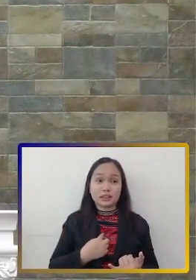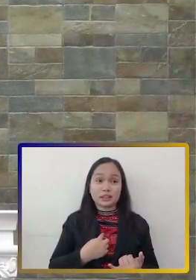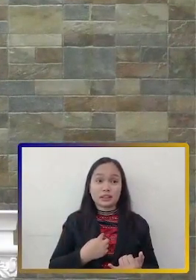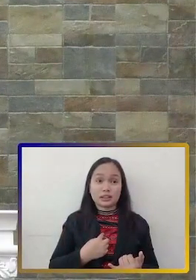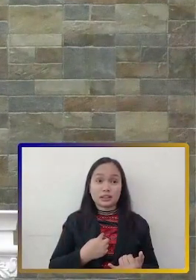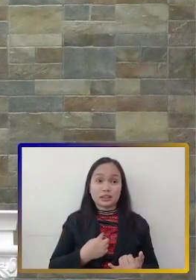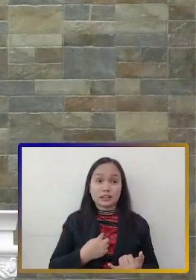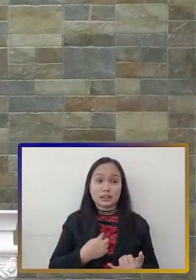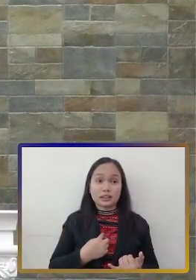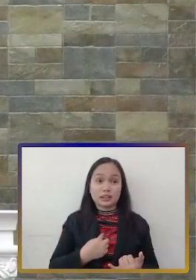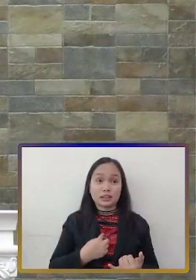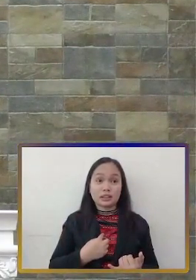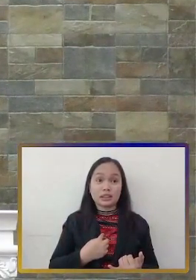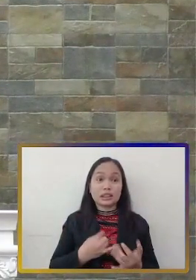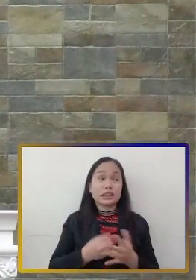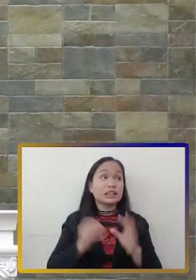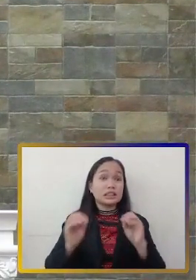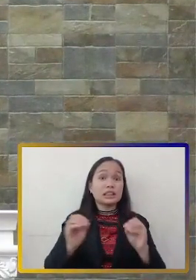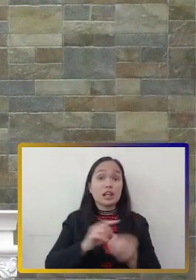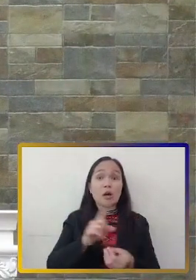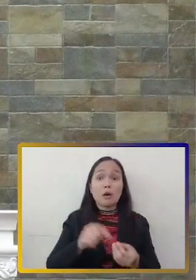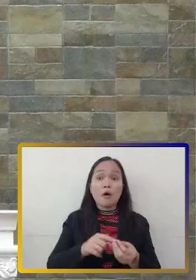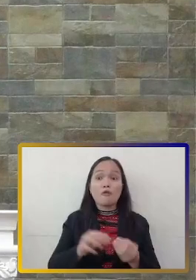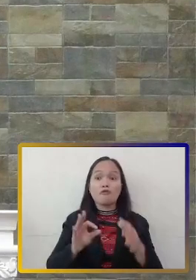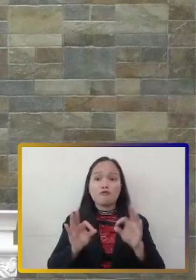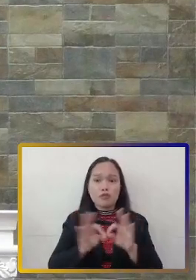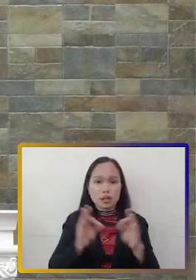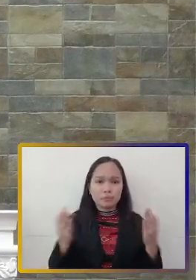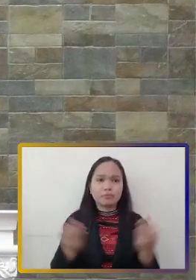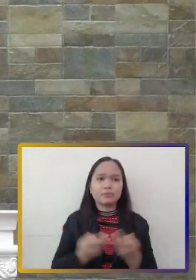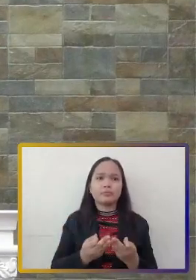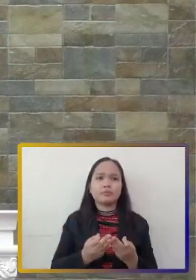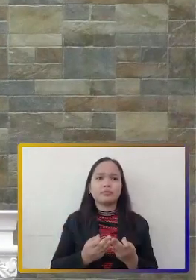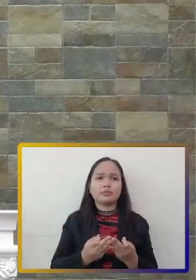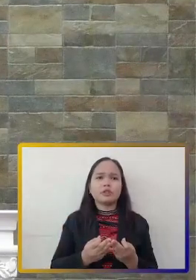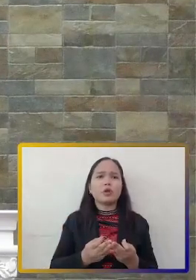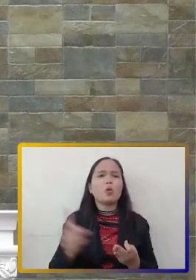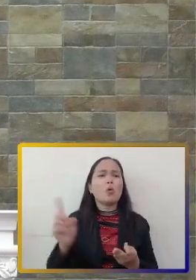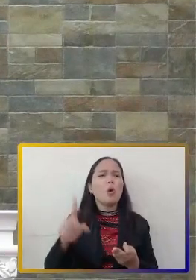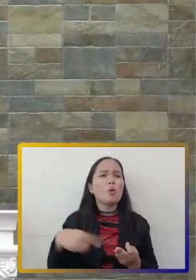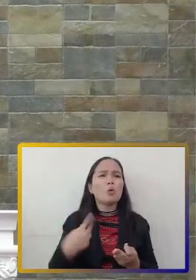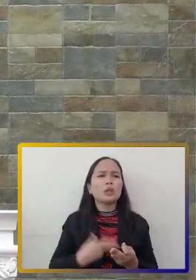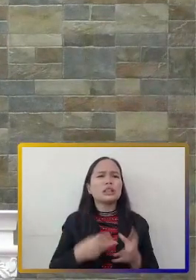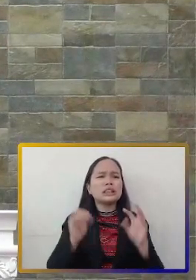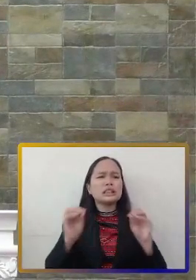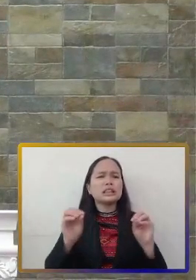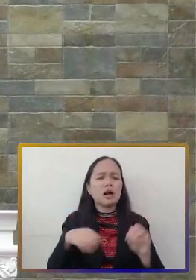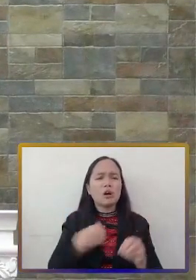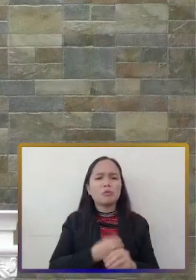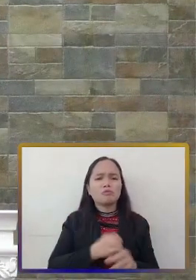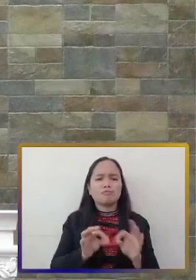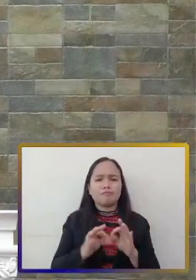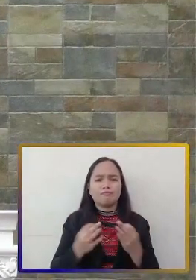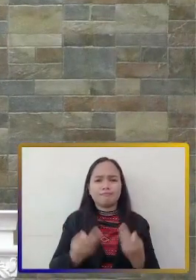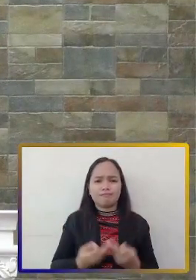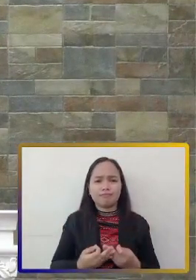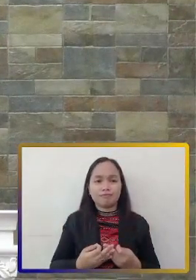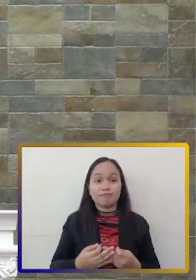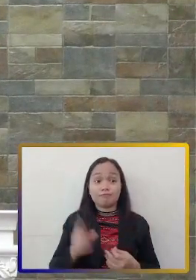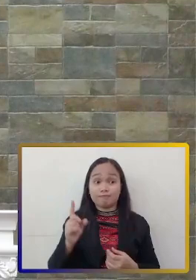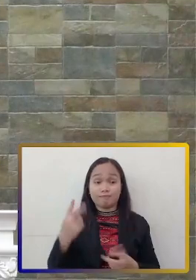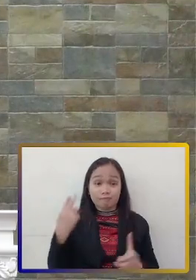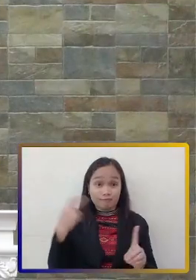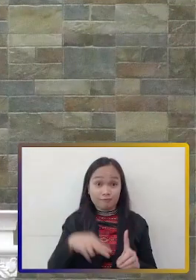inyo ngayon ay ang pundasyon sa pamilya. Anong inilalagay po natin dyan? Now here's the thing that's